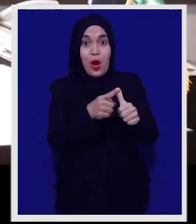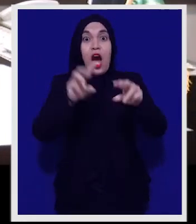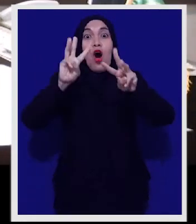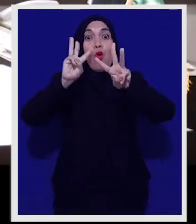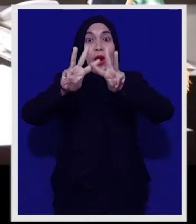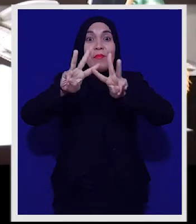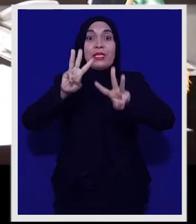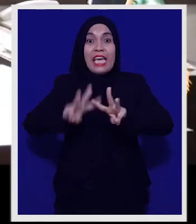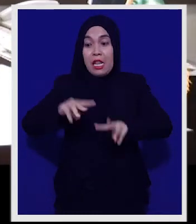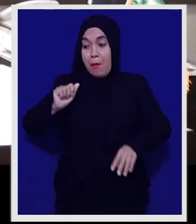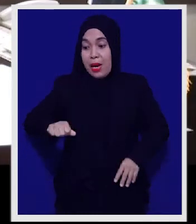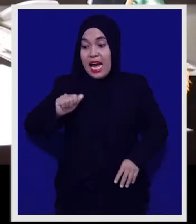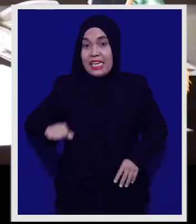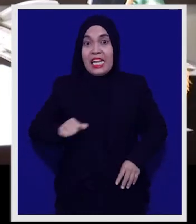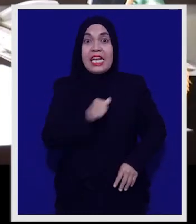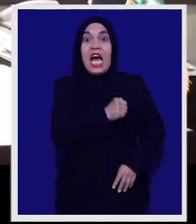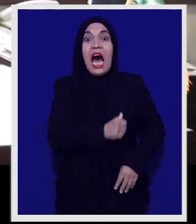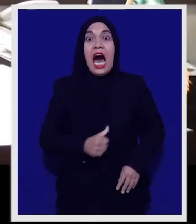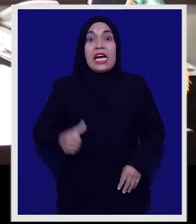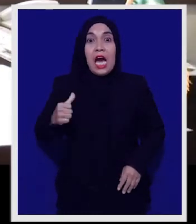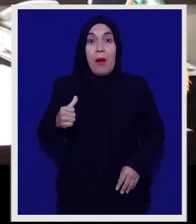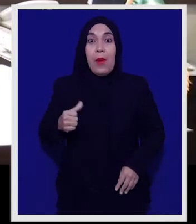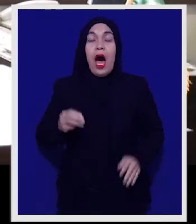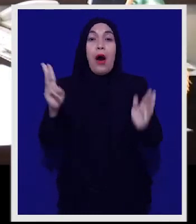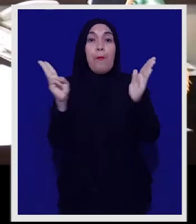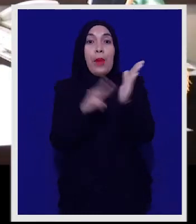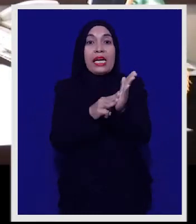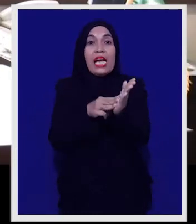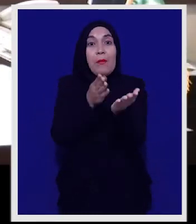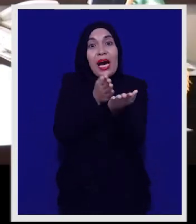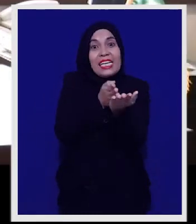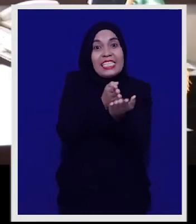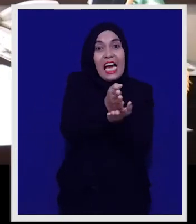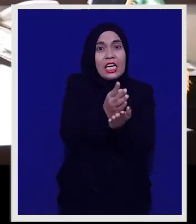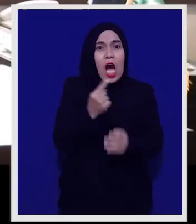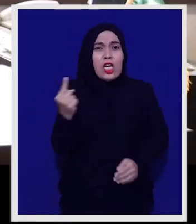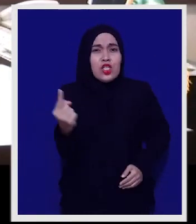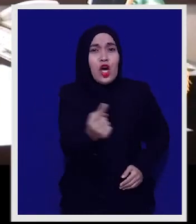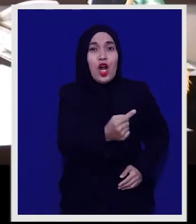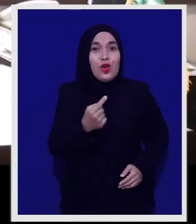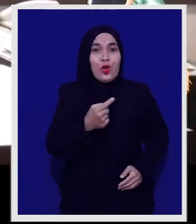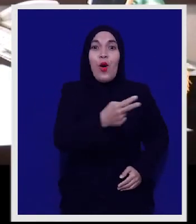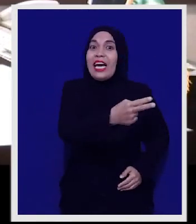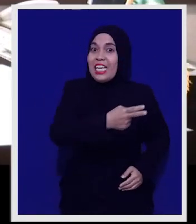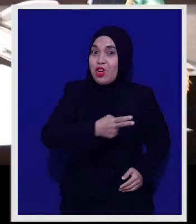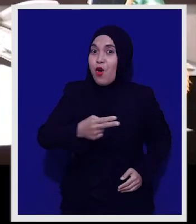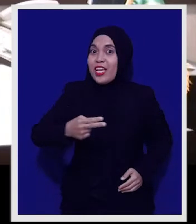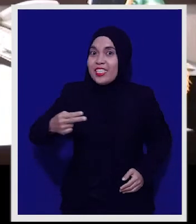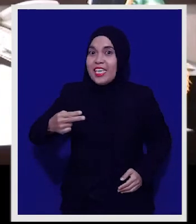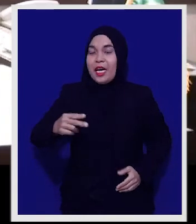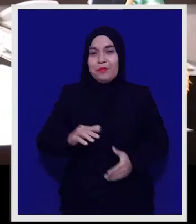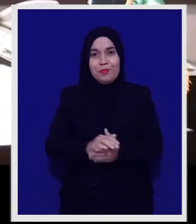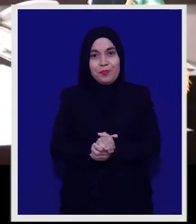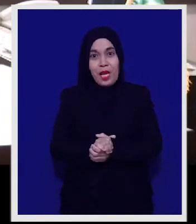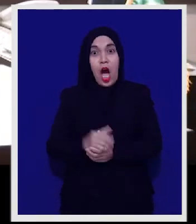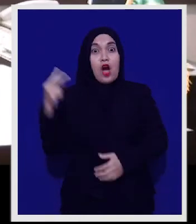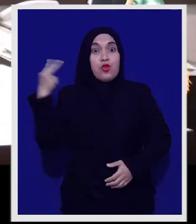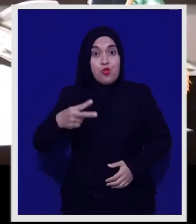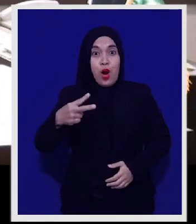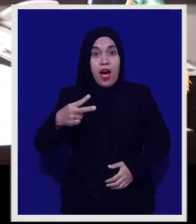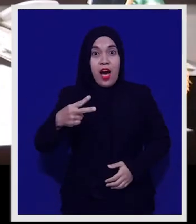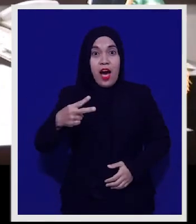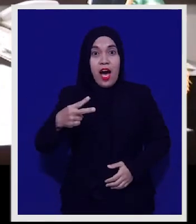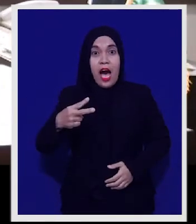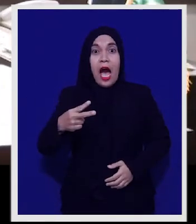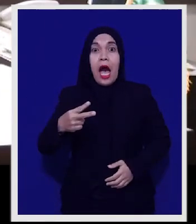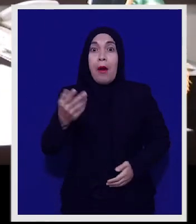website Pengadilan Agama Mahkamah Syariah seluruh Indonesia, 2.